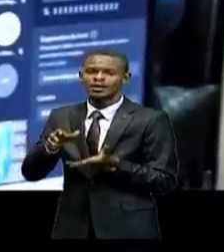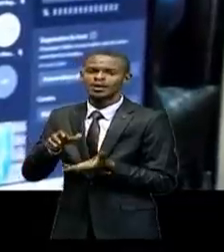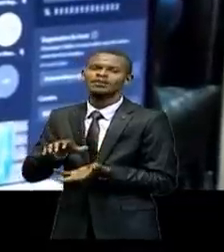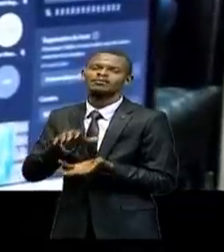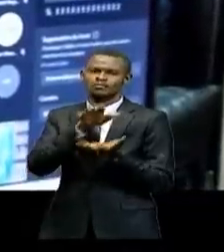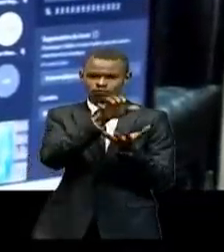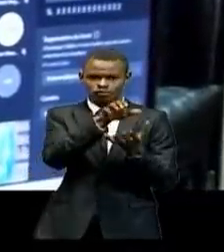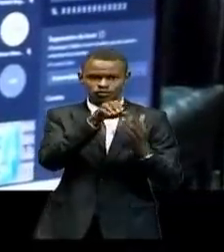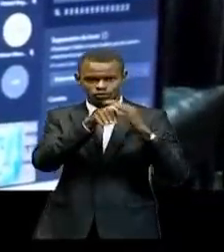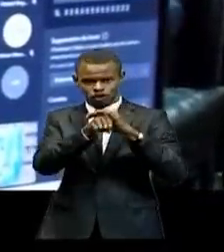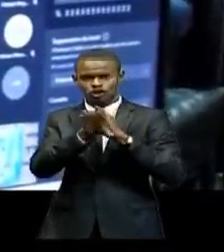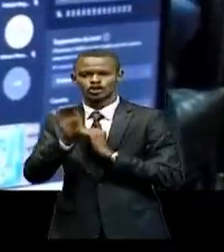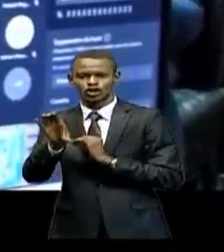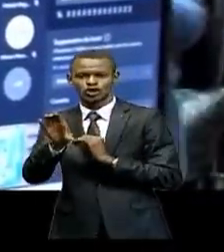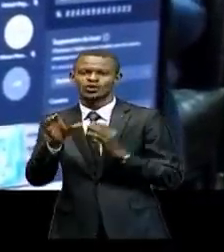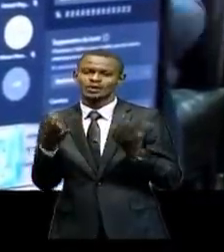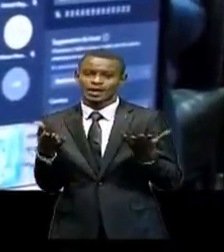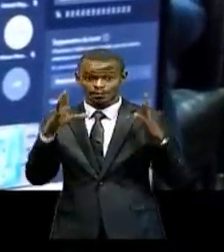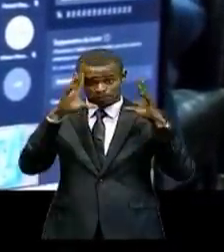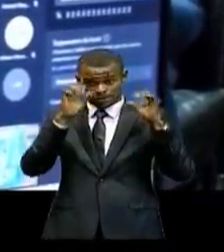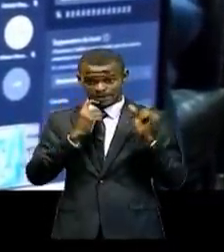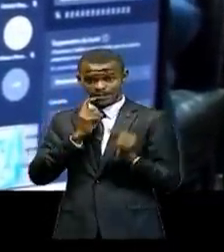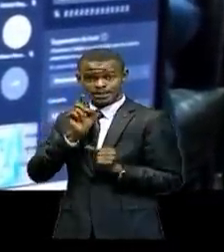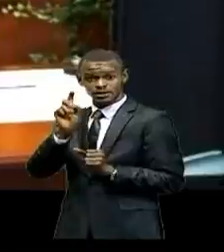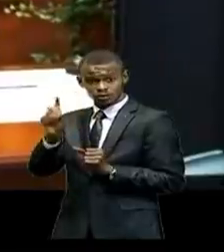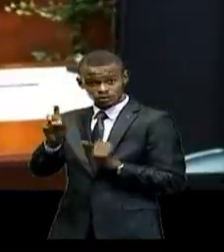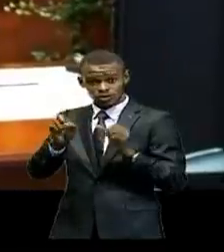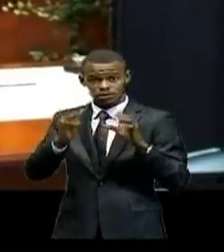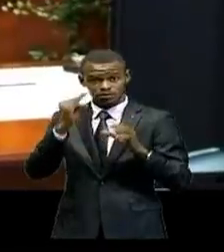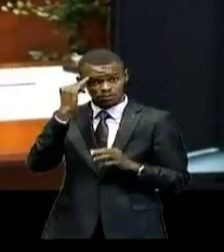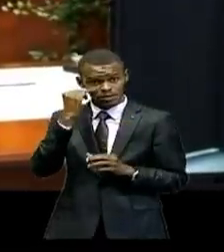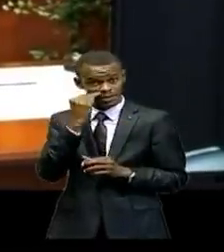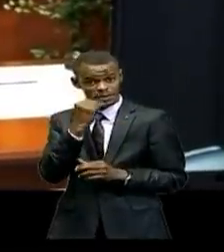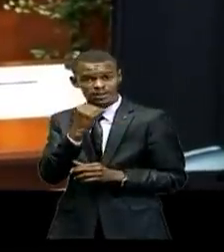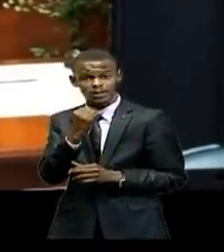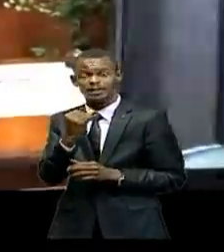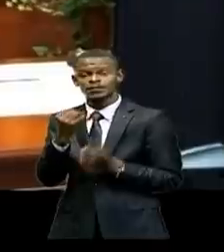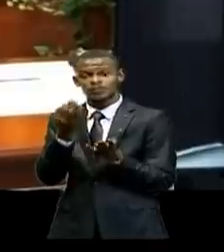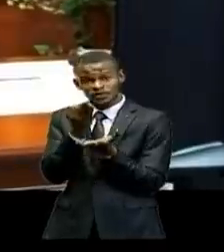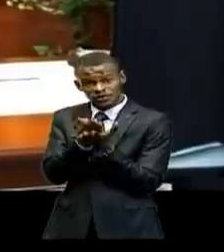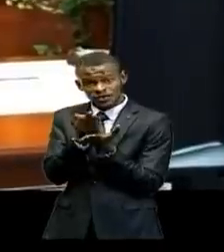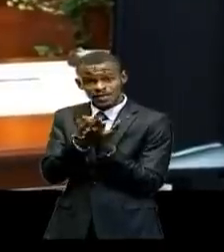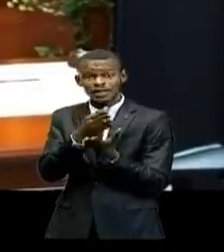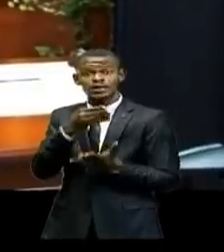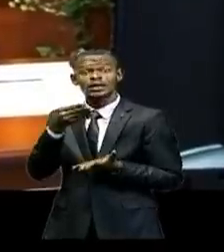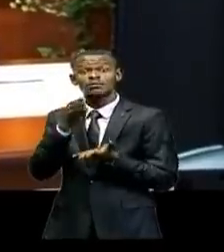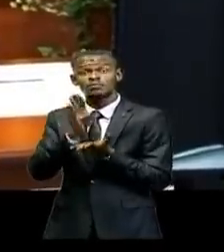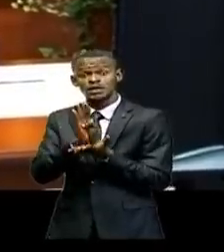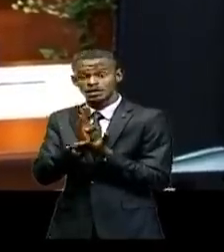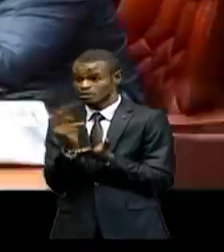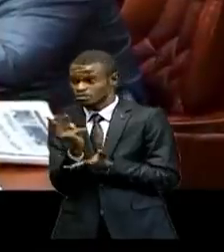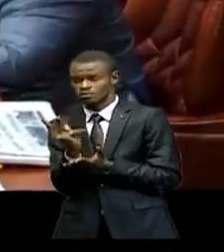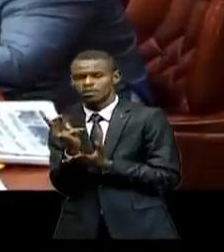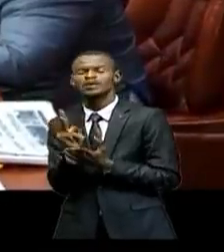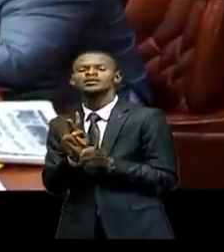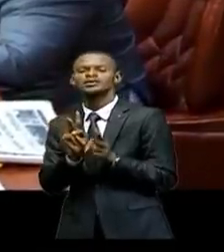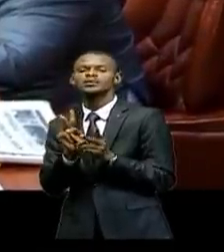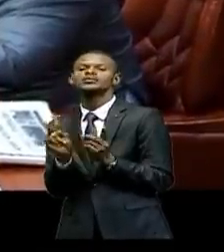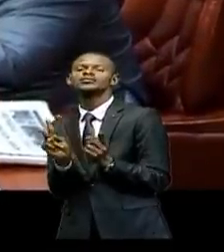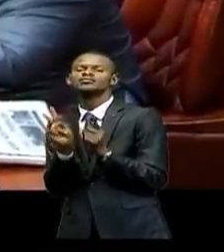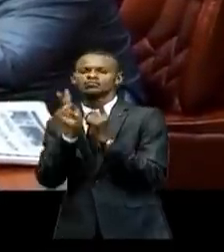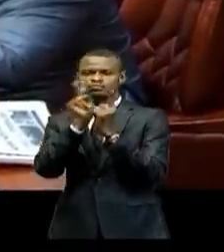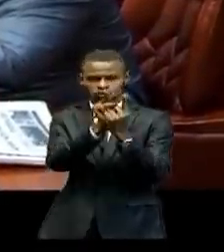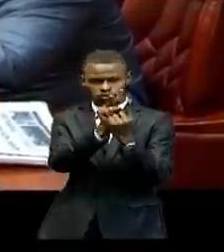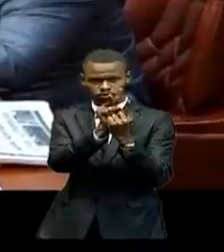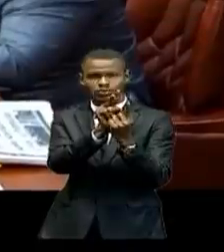ministre du Budget, ainsi que son collègue de Finances d'accompagner la coordination pour le changement de mentalité dans cet exercice